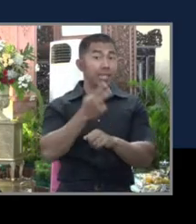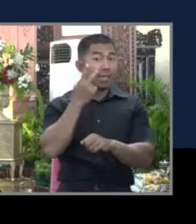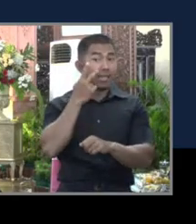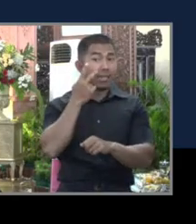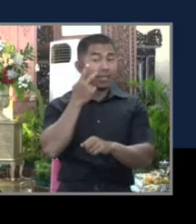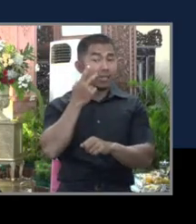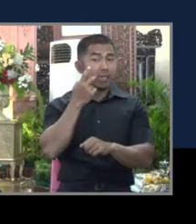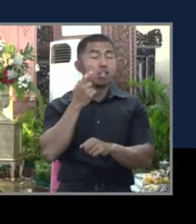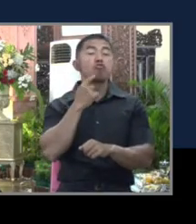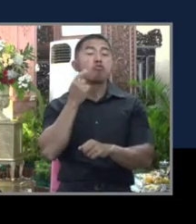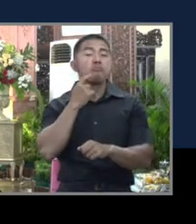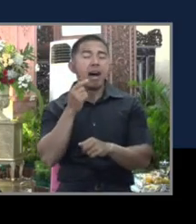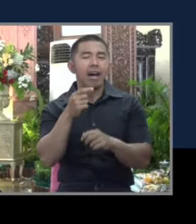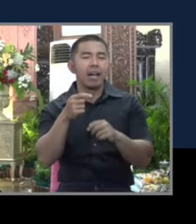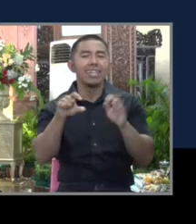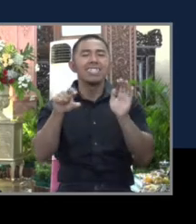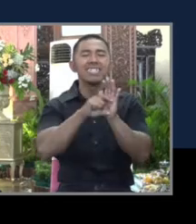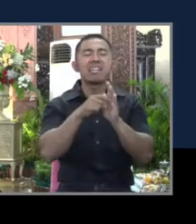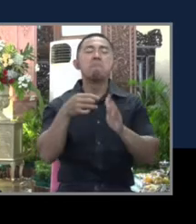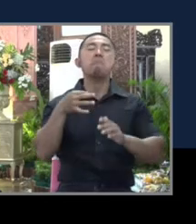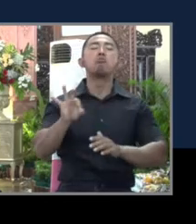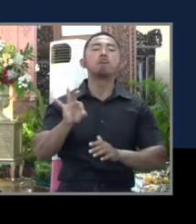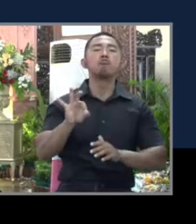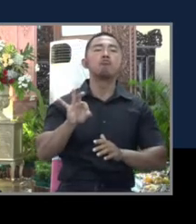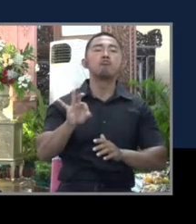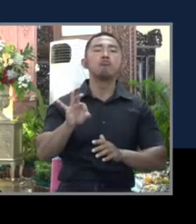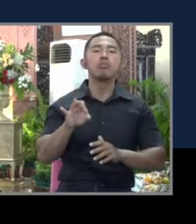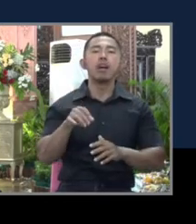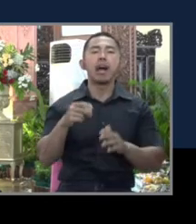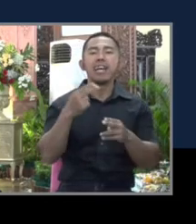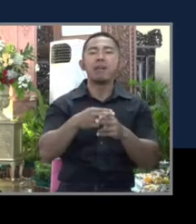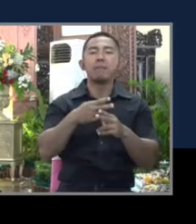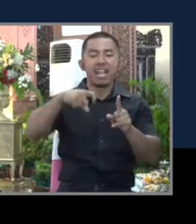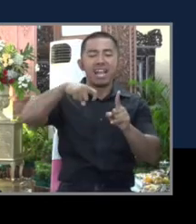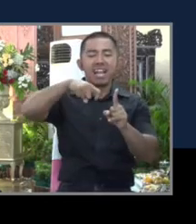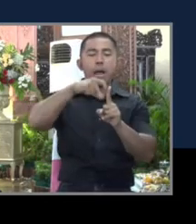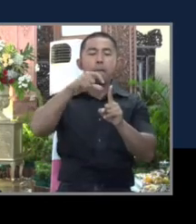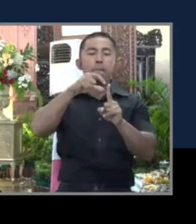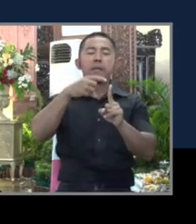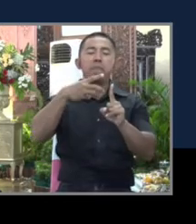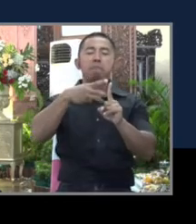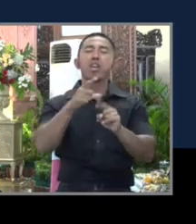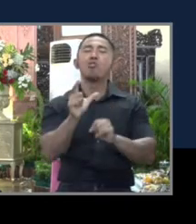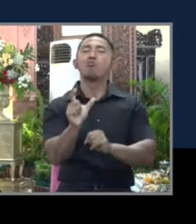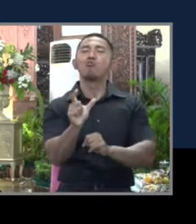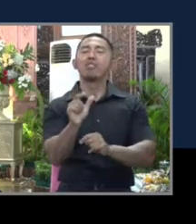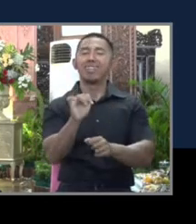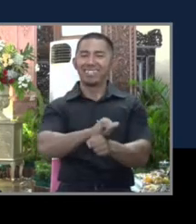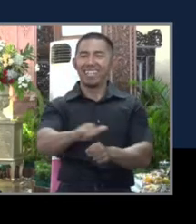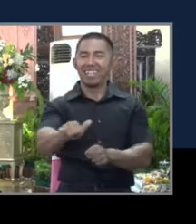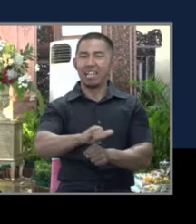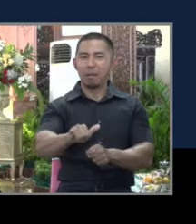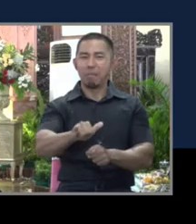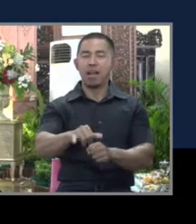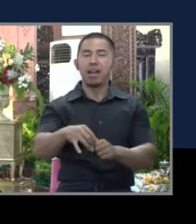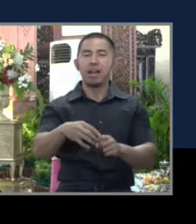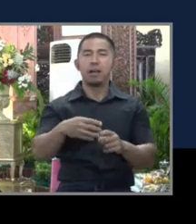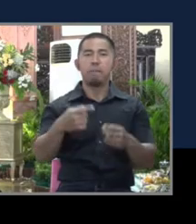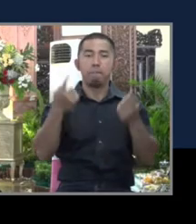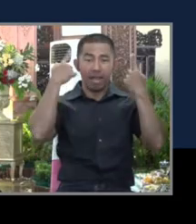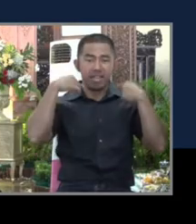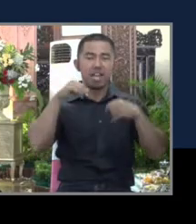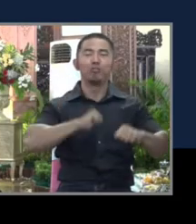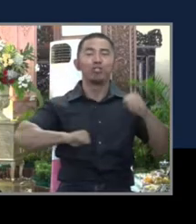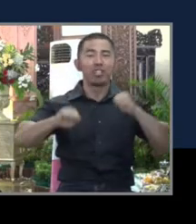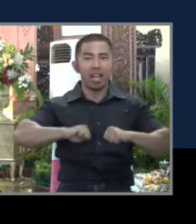teknik-teknik, cara-cara baru untuk membiayai. Ada KPBU, ya, ini kerjasama dengan badan usaha.